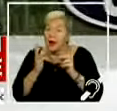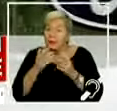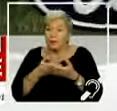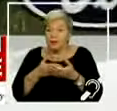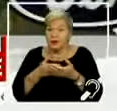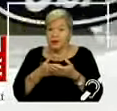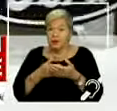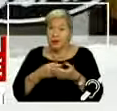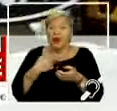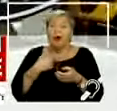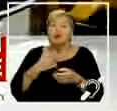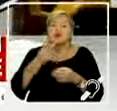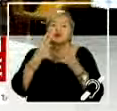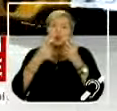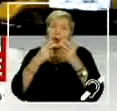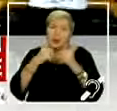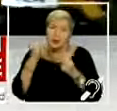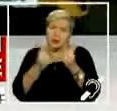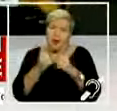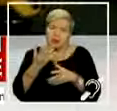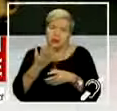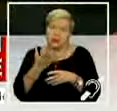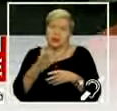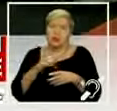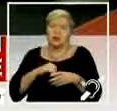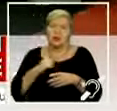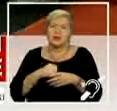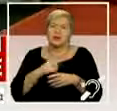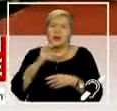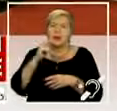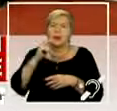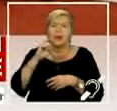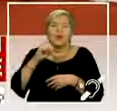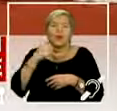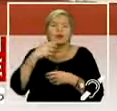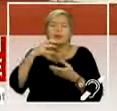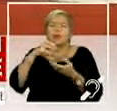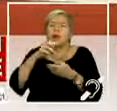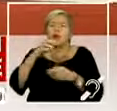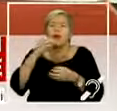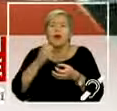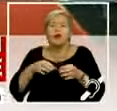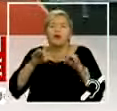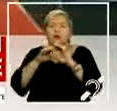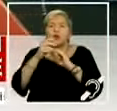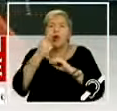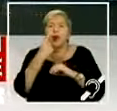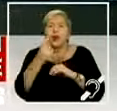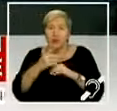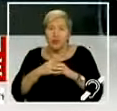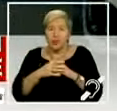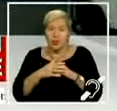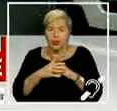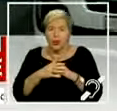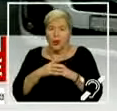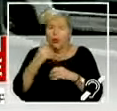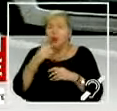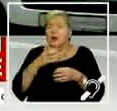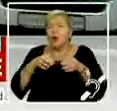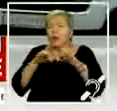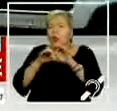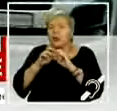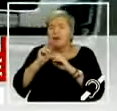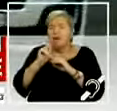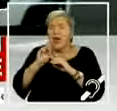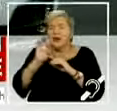care vedeta salonului este un monopost de Formula 1, mai exact un model